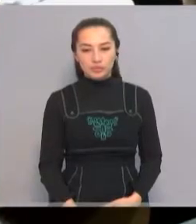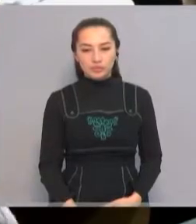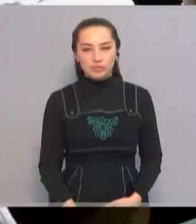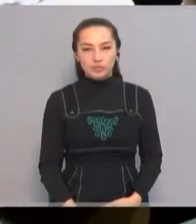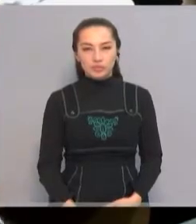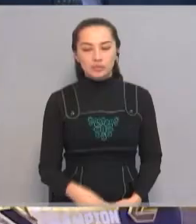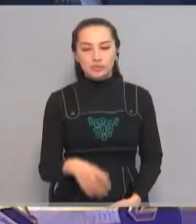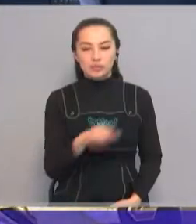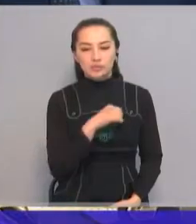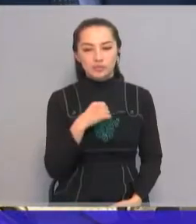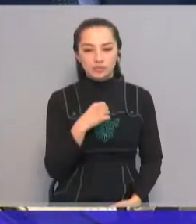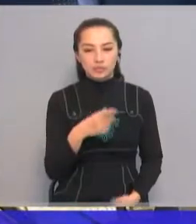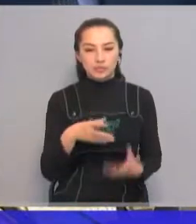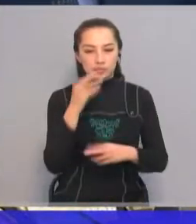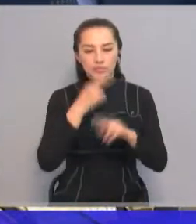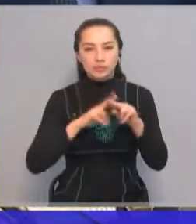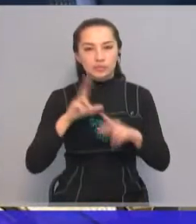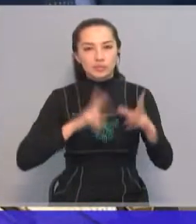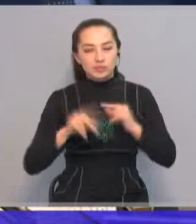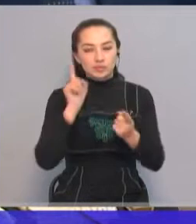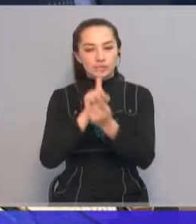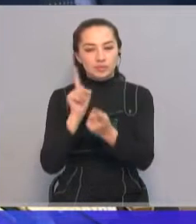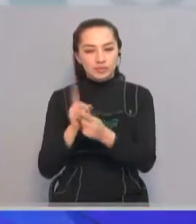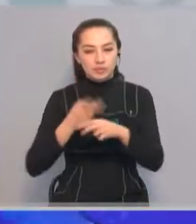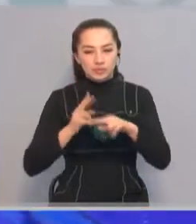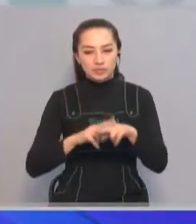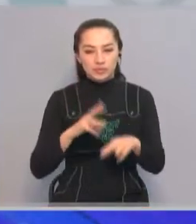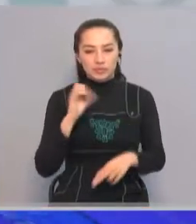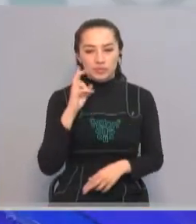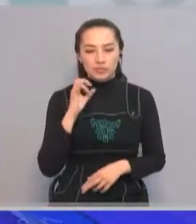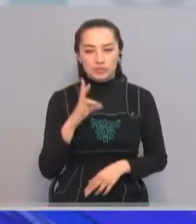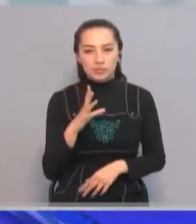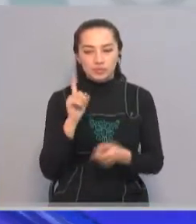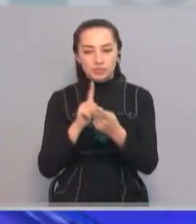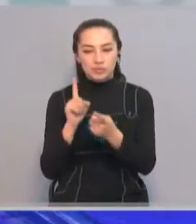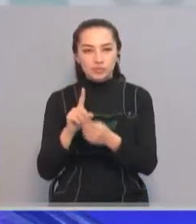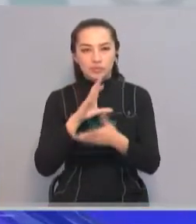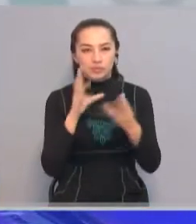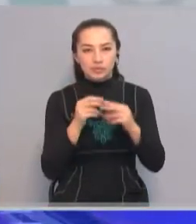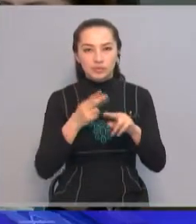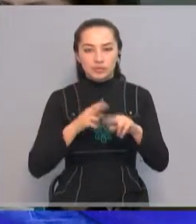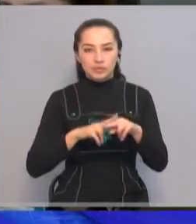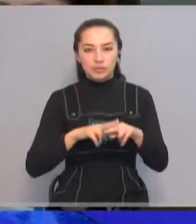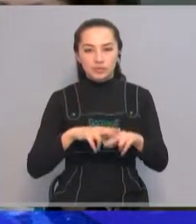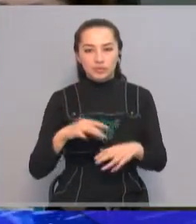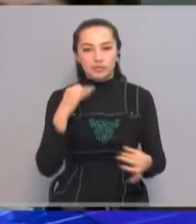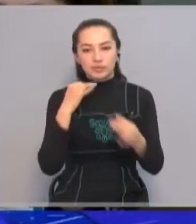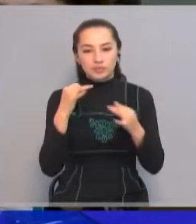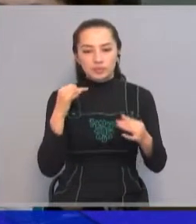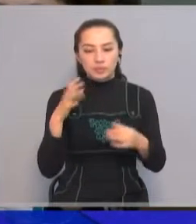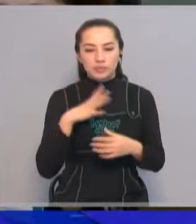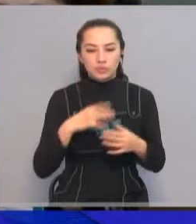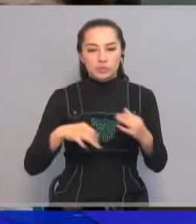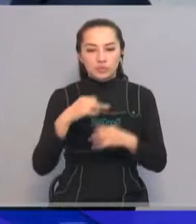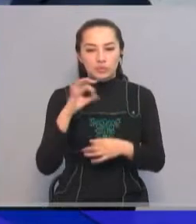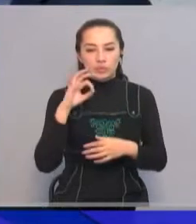Өзіне сабақ берген ұстаздарымен сағынып көріскен Сәкен, үзеңгілестерімен кездесуде емен жарқын ашылып, әңгіме дүкен құрды.